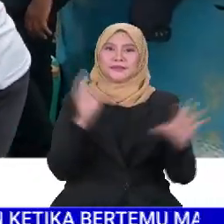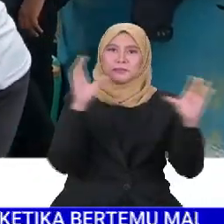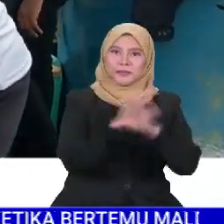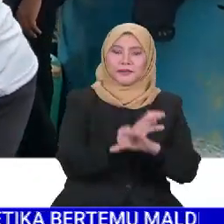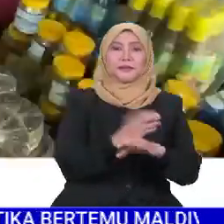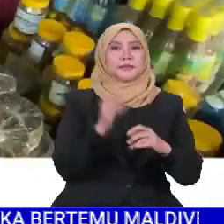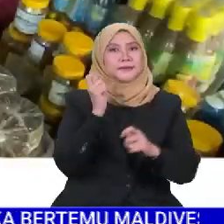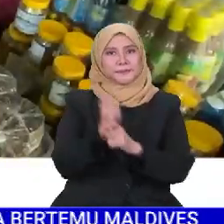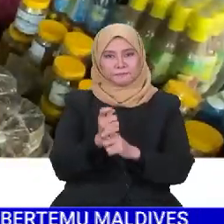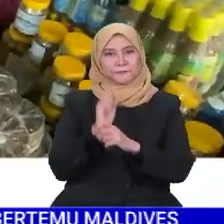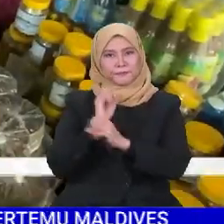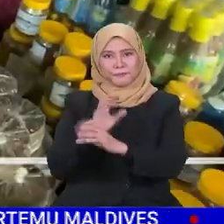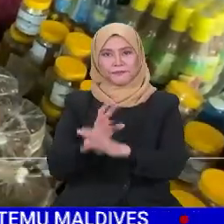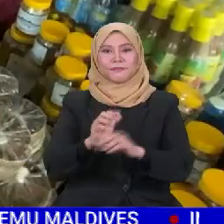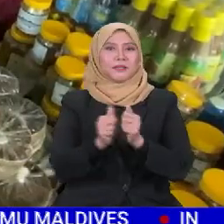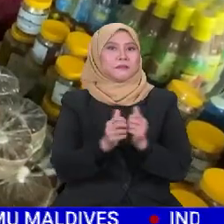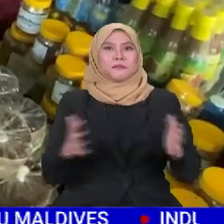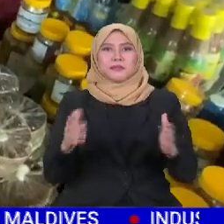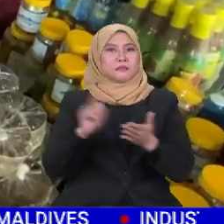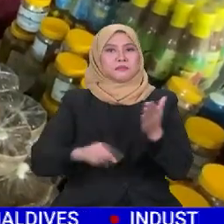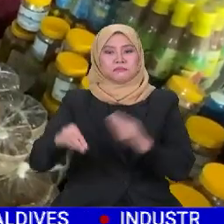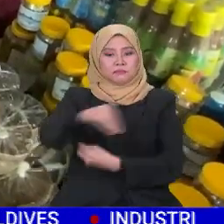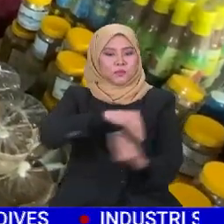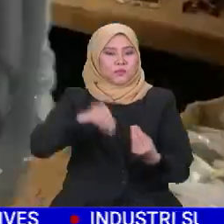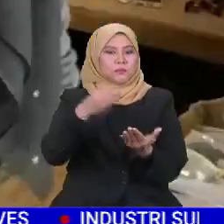meneruskan perusahaan tanpa bergantung kepada bantuan